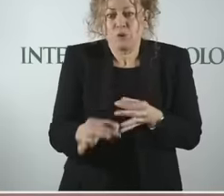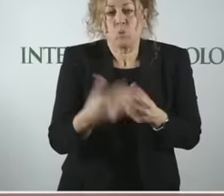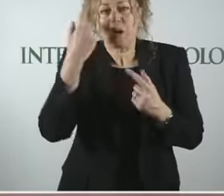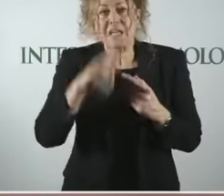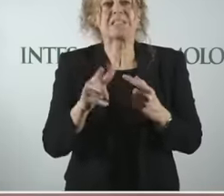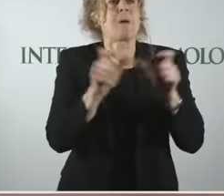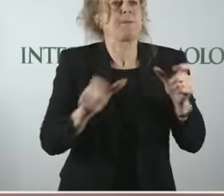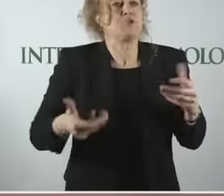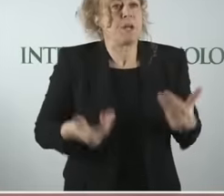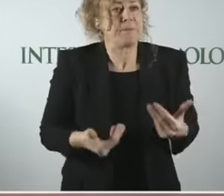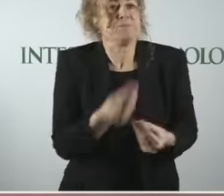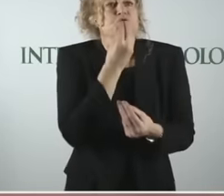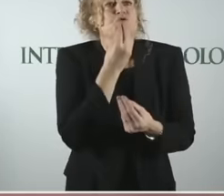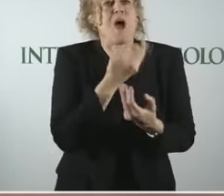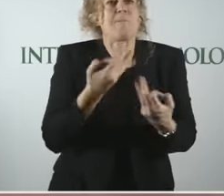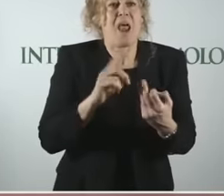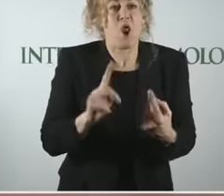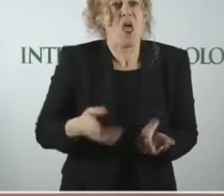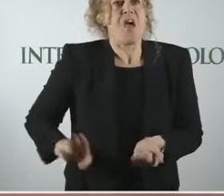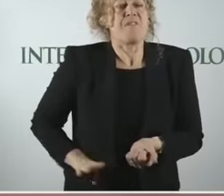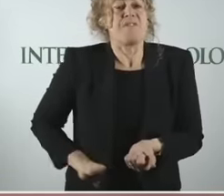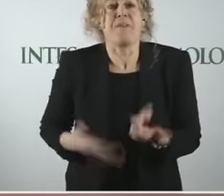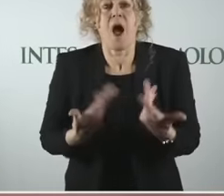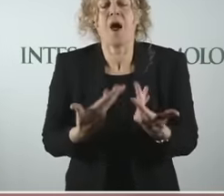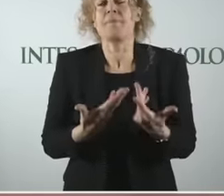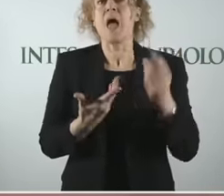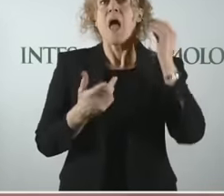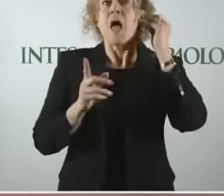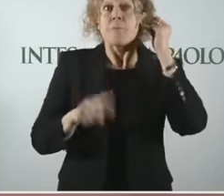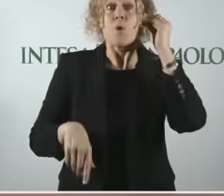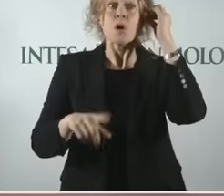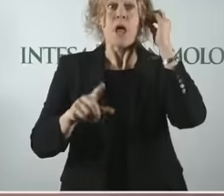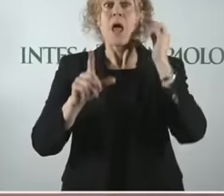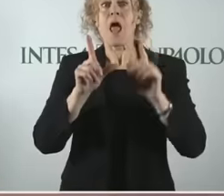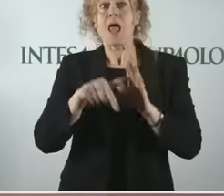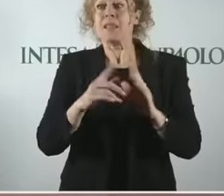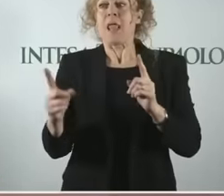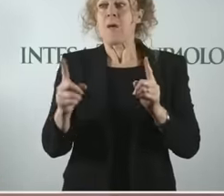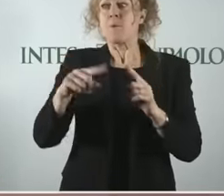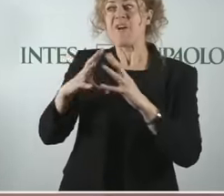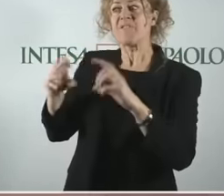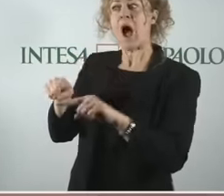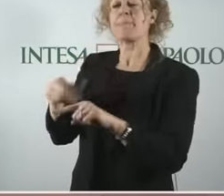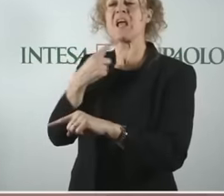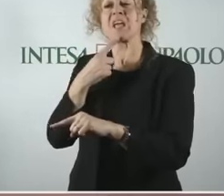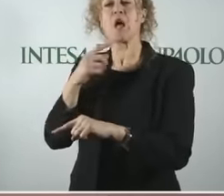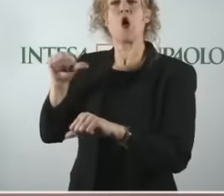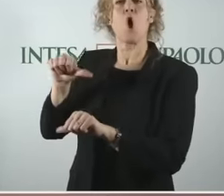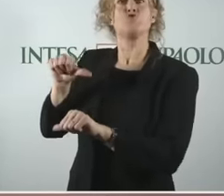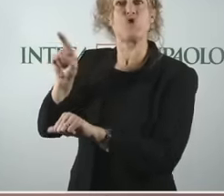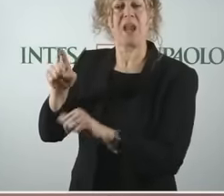mangia bene e ha fame però al tempo stesso Non c'è dubbio che nelle fabbriche i socialisti e gli